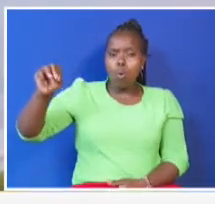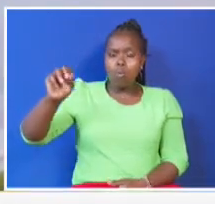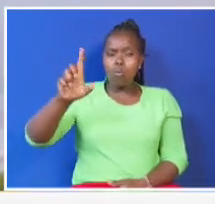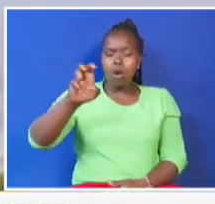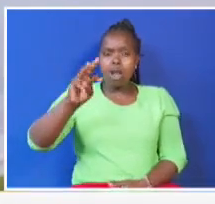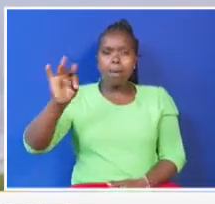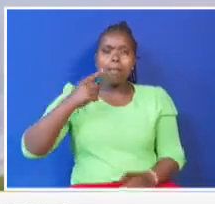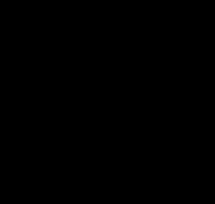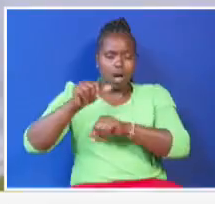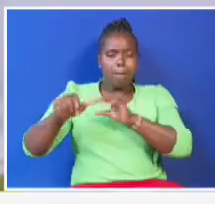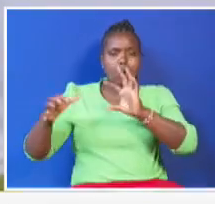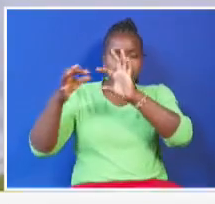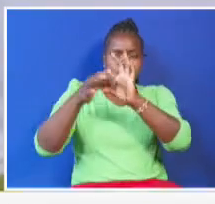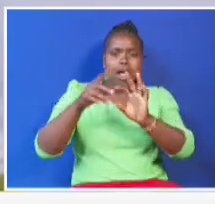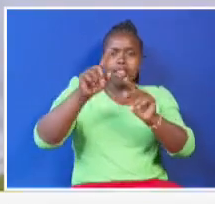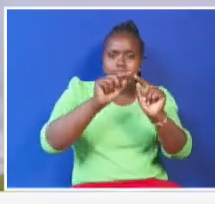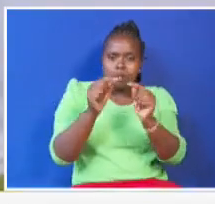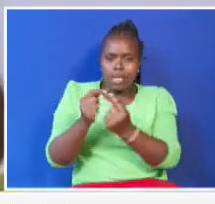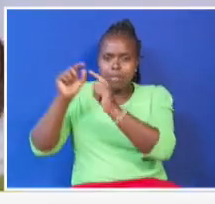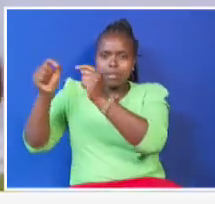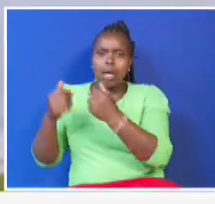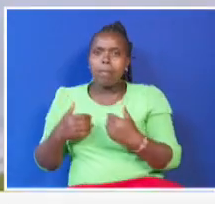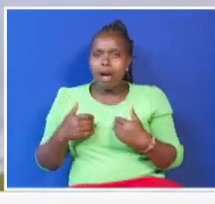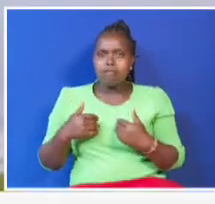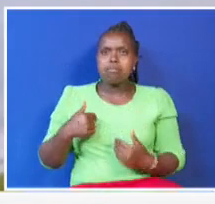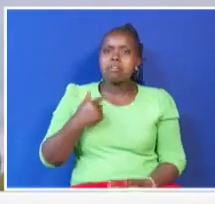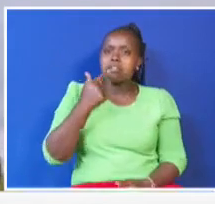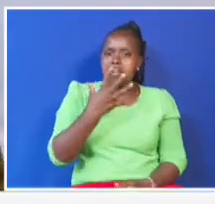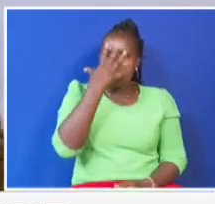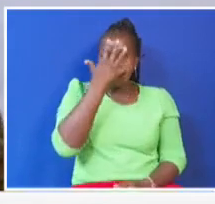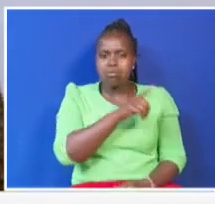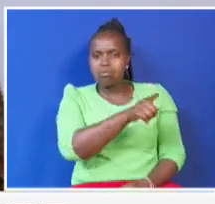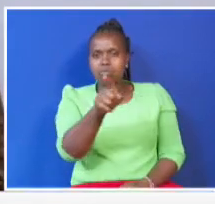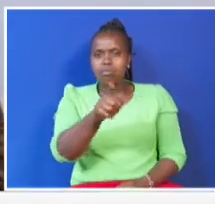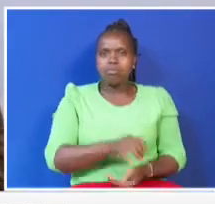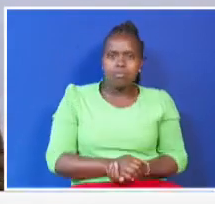talk of unity are being tribal, I can dare say shame on you,